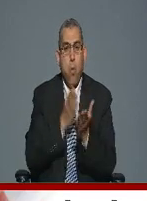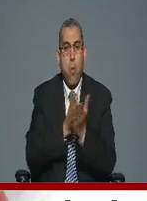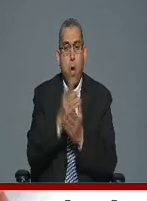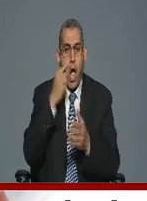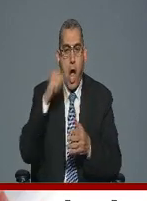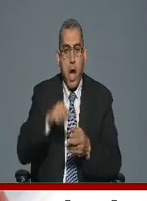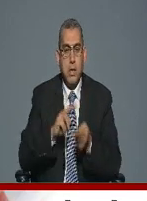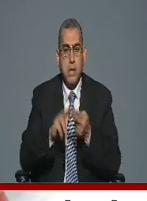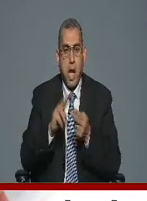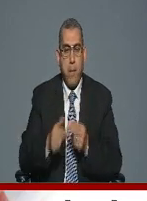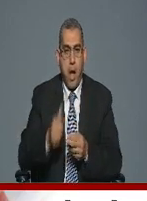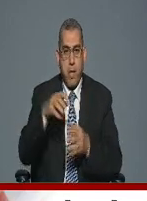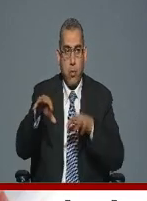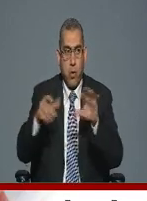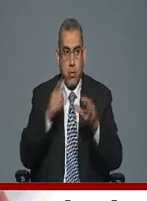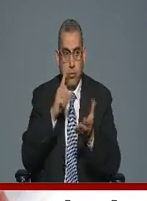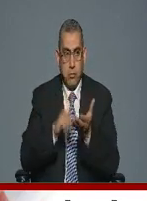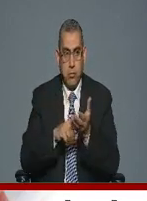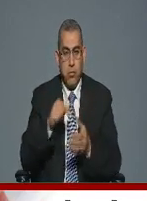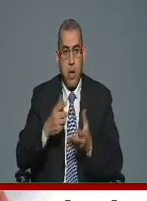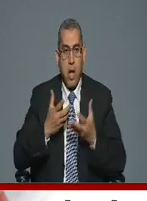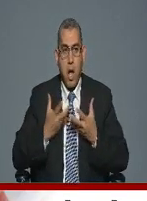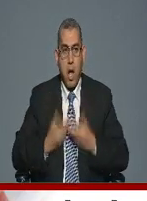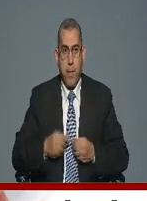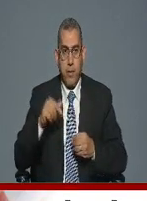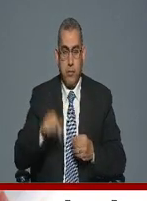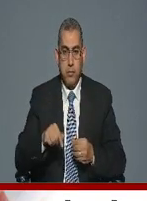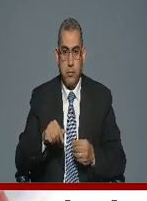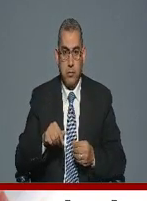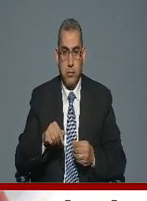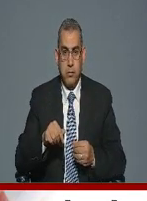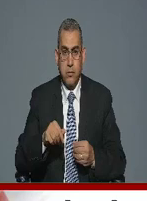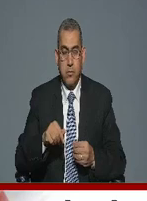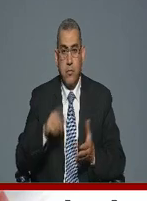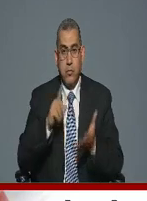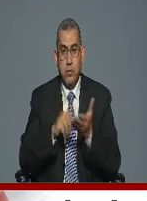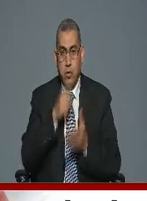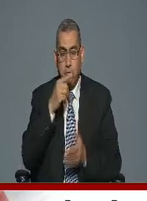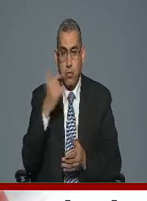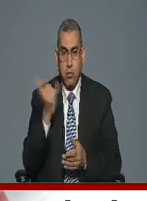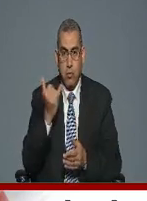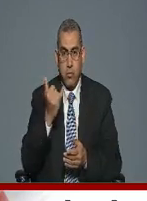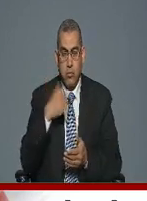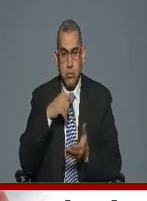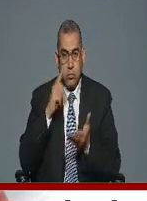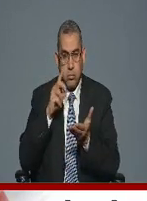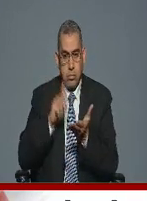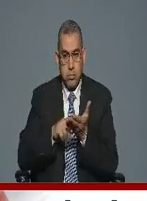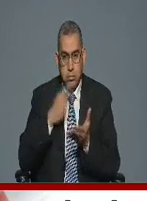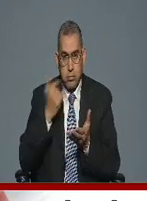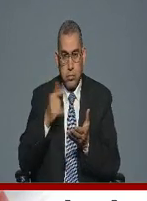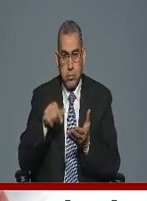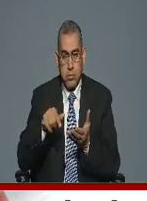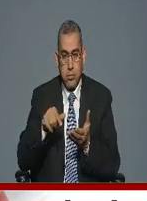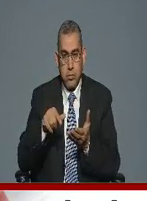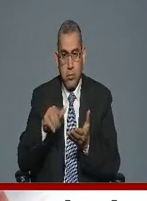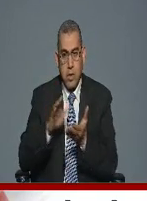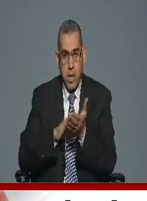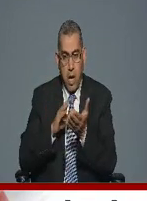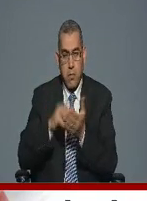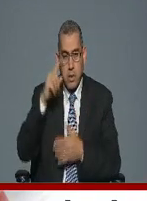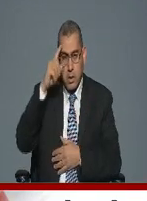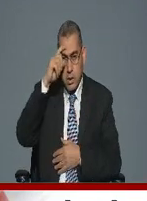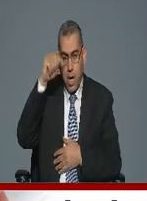سلام وفي أمن. وبالنظر إلى الوضع الصعب